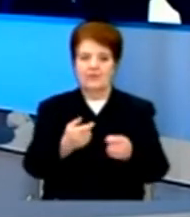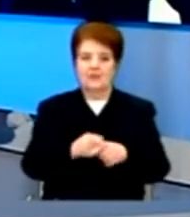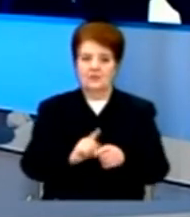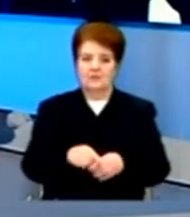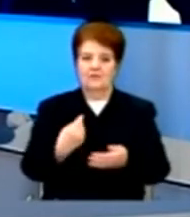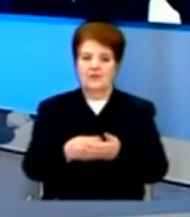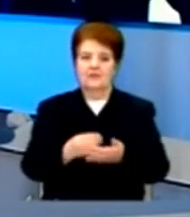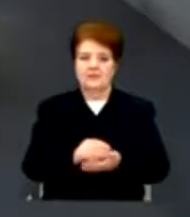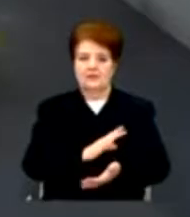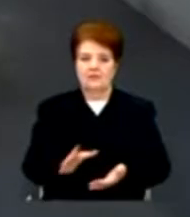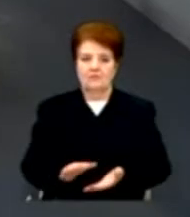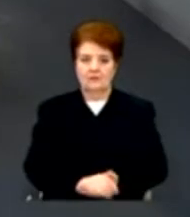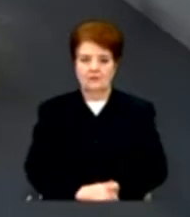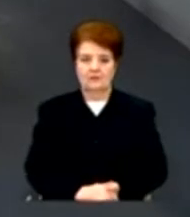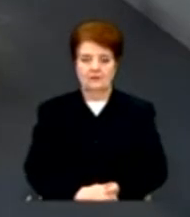finanțări.